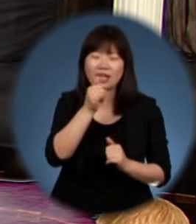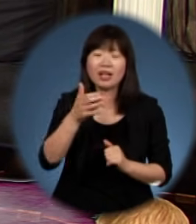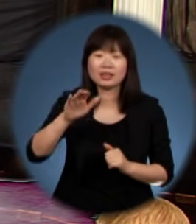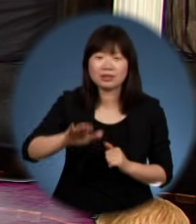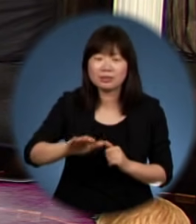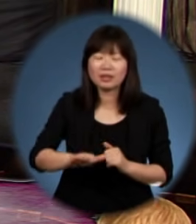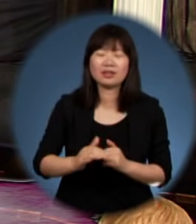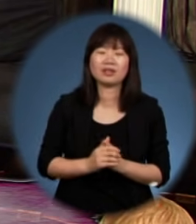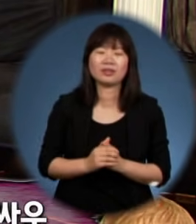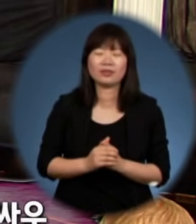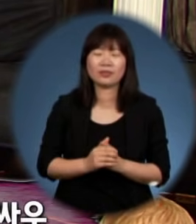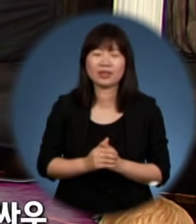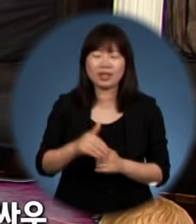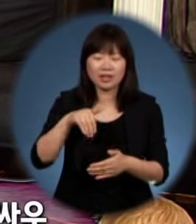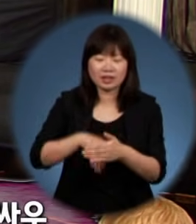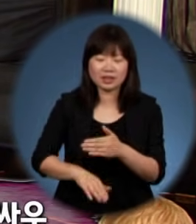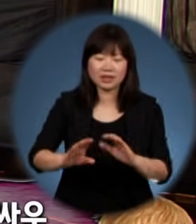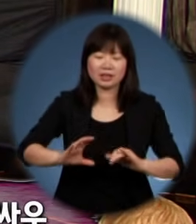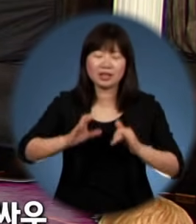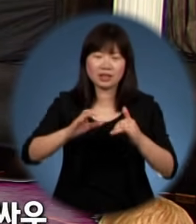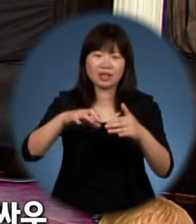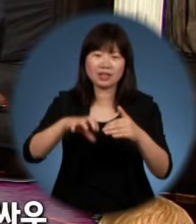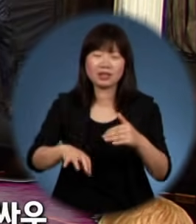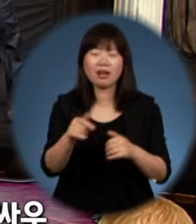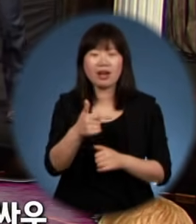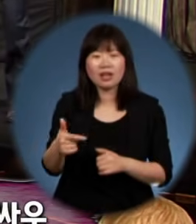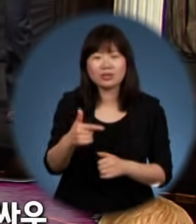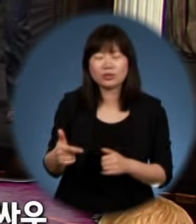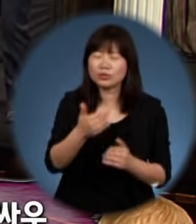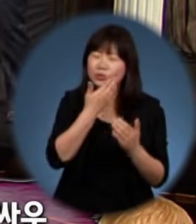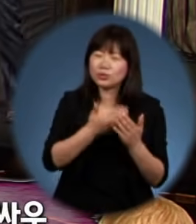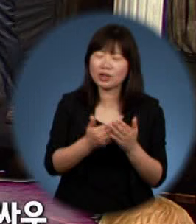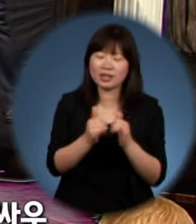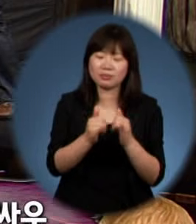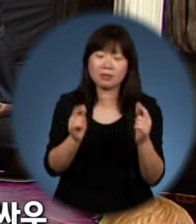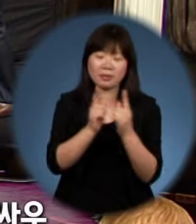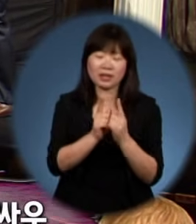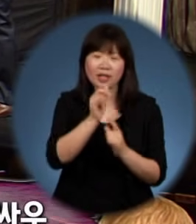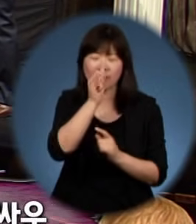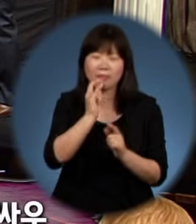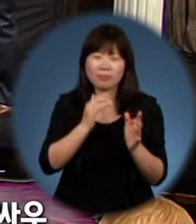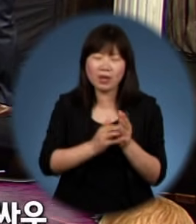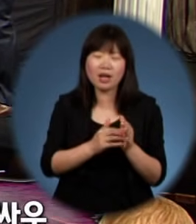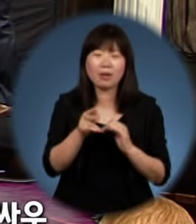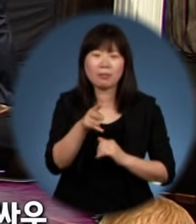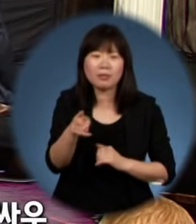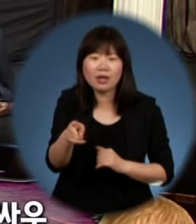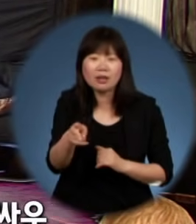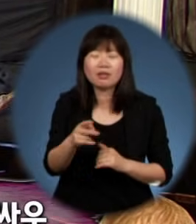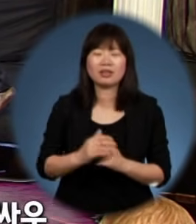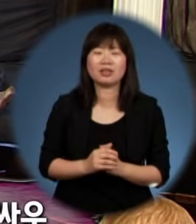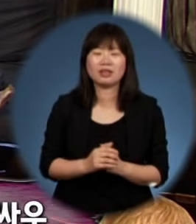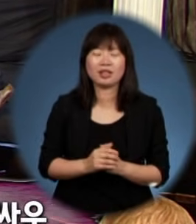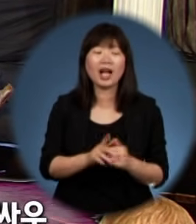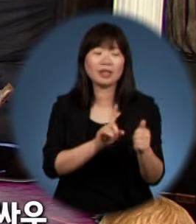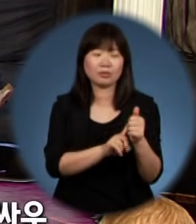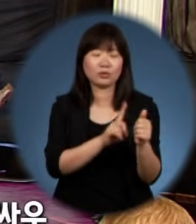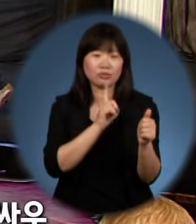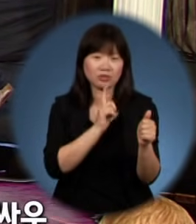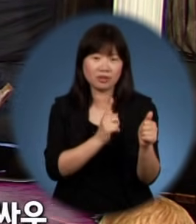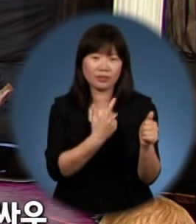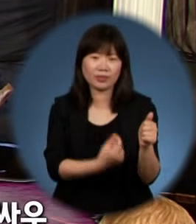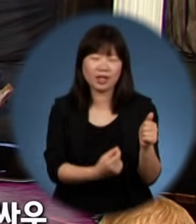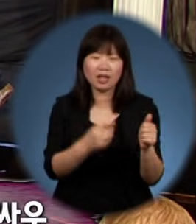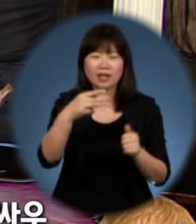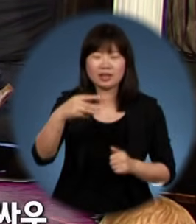그런데 지하 세계에서 아주 중요한 임무를 만납니다 누굴까요 바로 이 분이었습니다